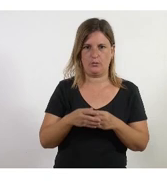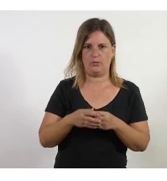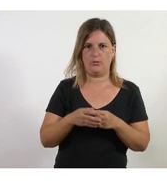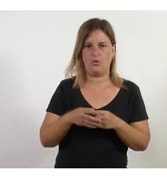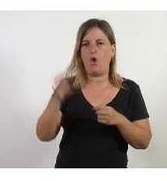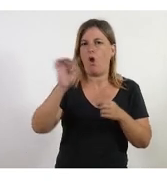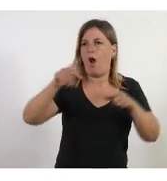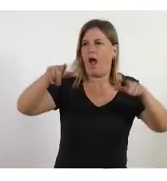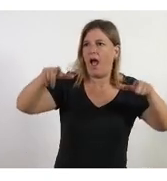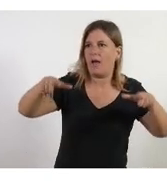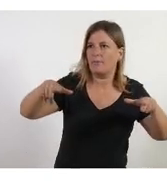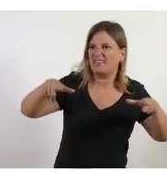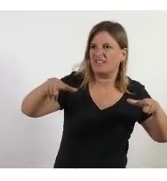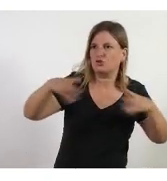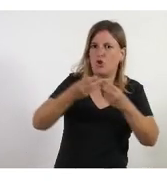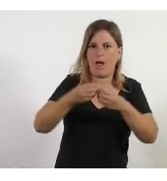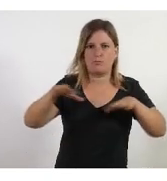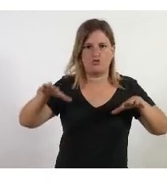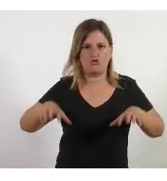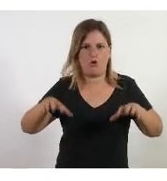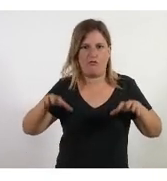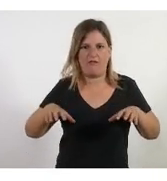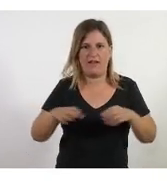una habitació, un sofà.